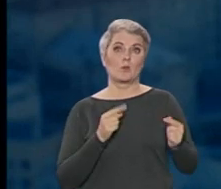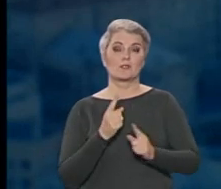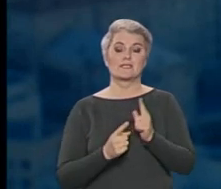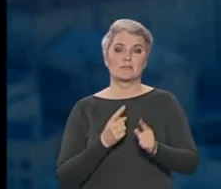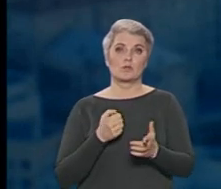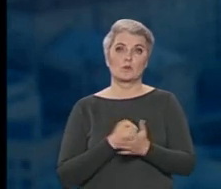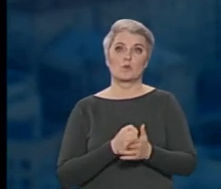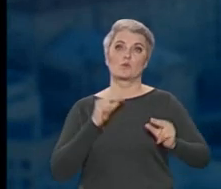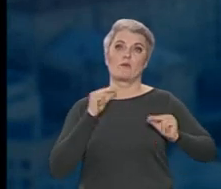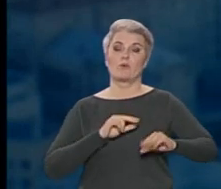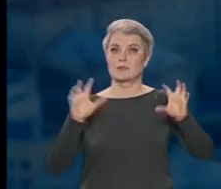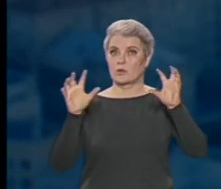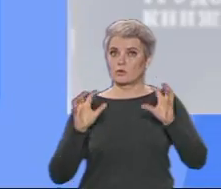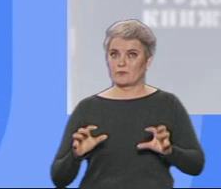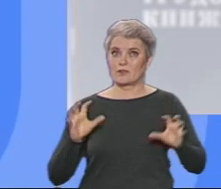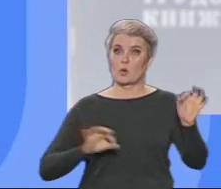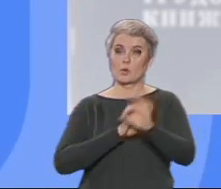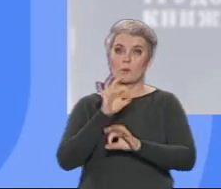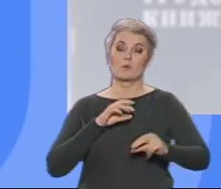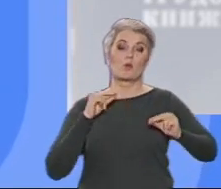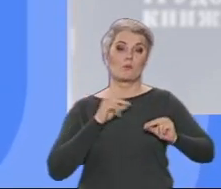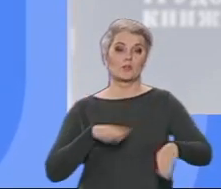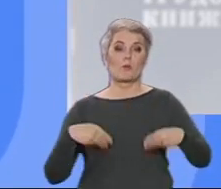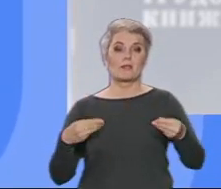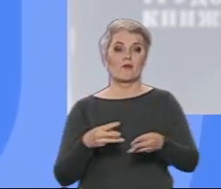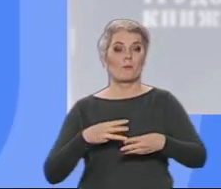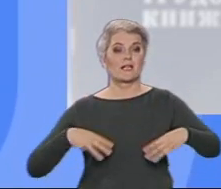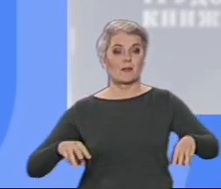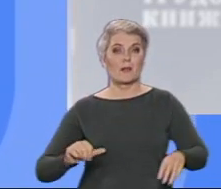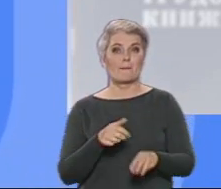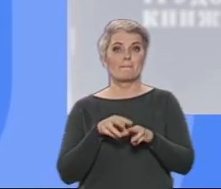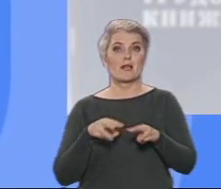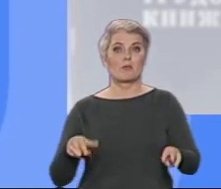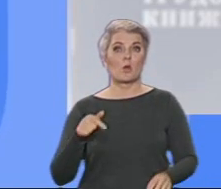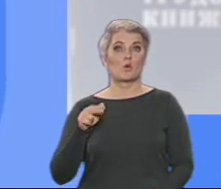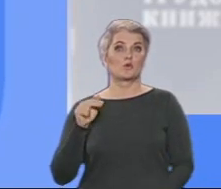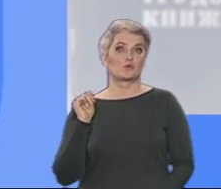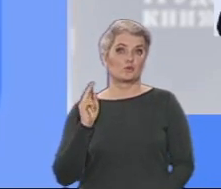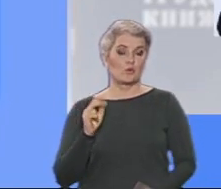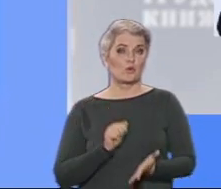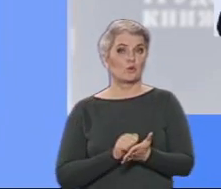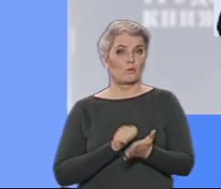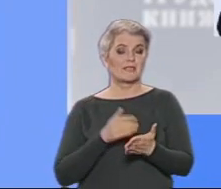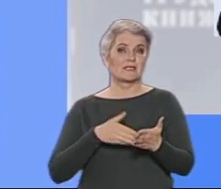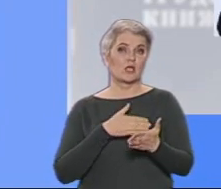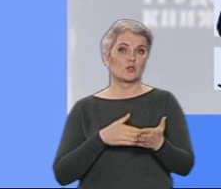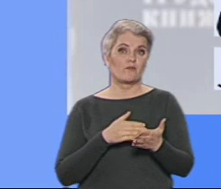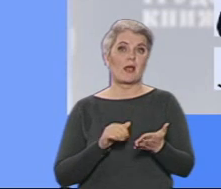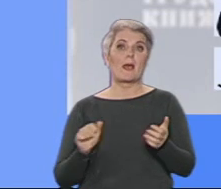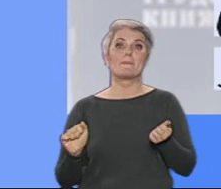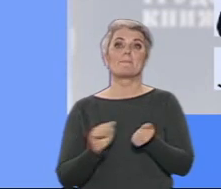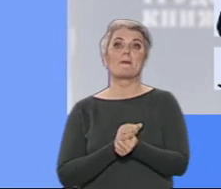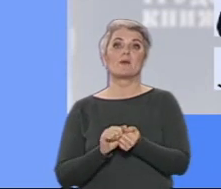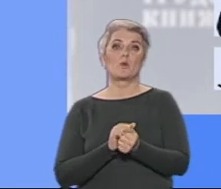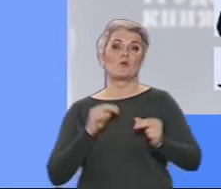трудового законодавства. Законопроєкт про працю подав у парламент прем'єр Олексій Гончарук. Документ, зокрема, скасовує паперові трудові